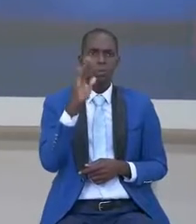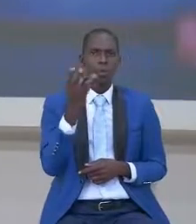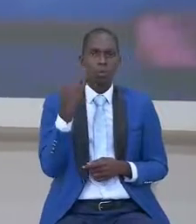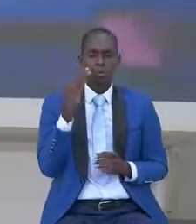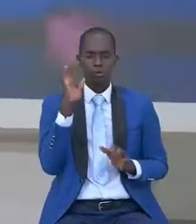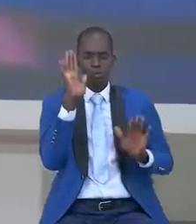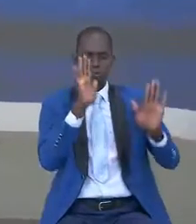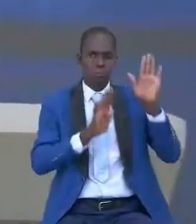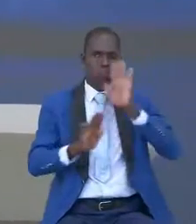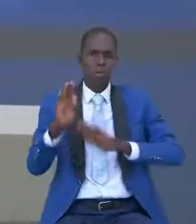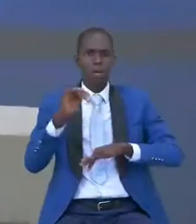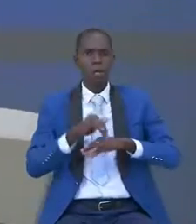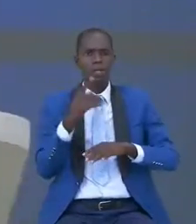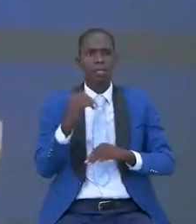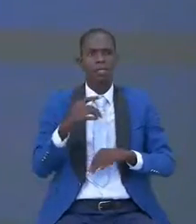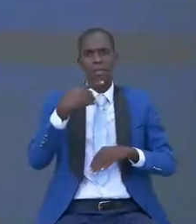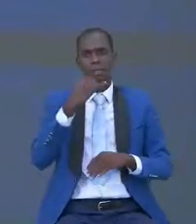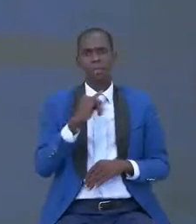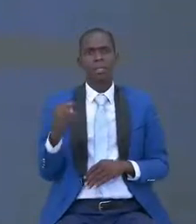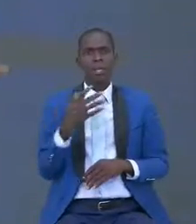elle fut troublée.